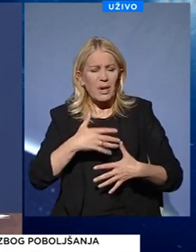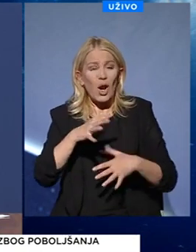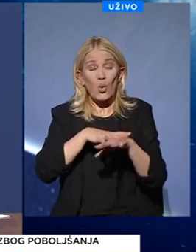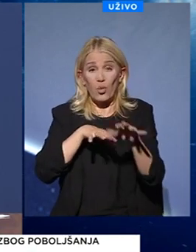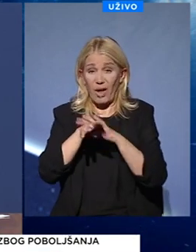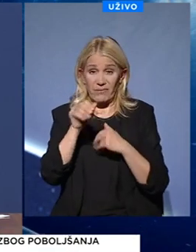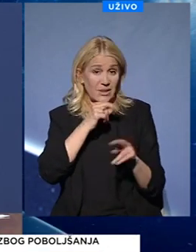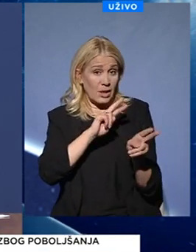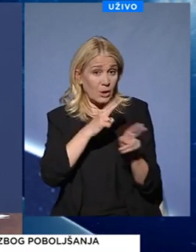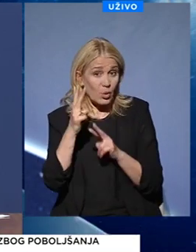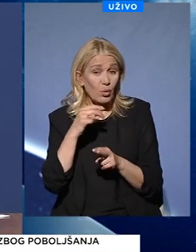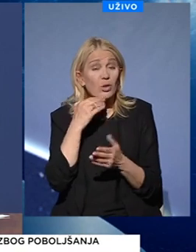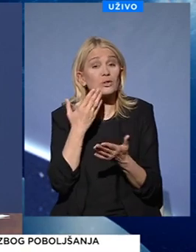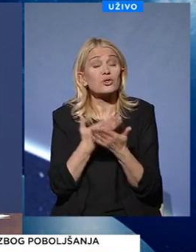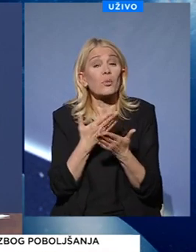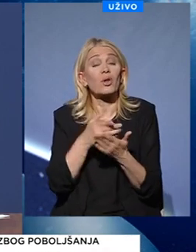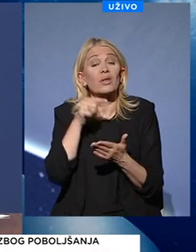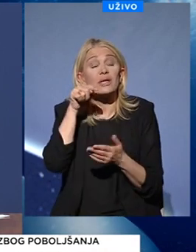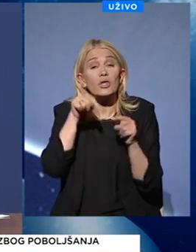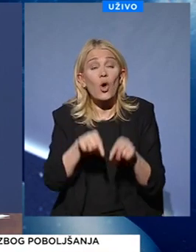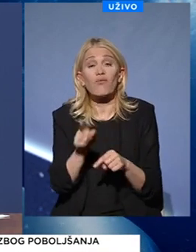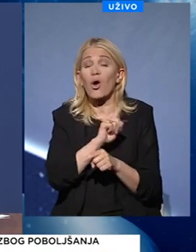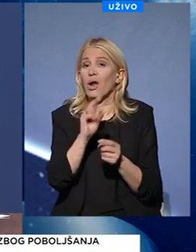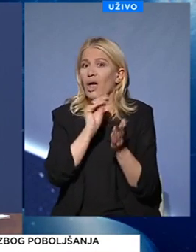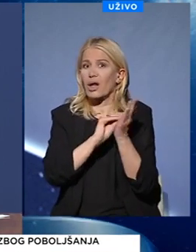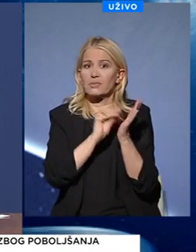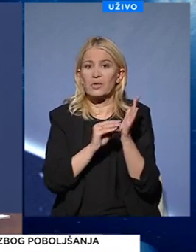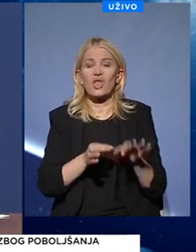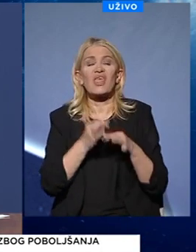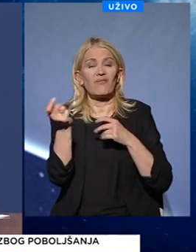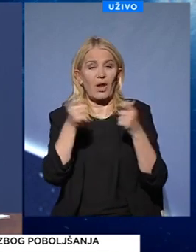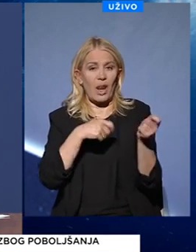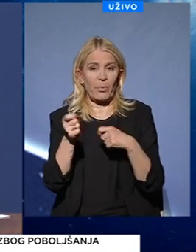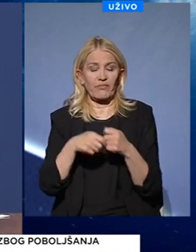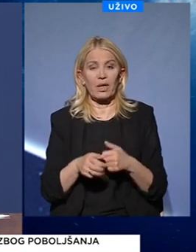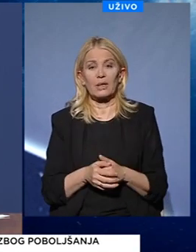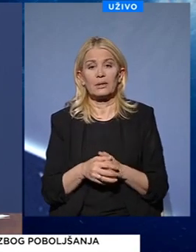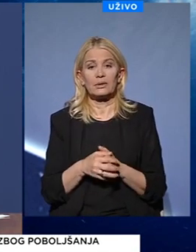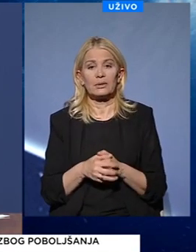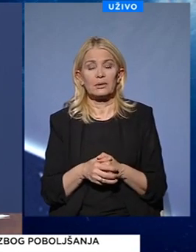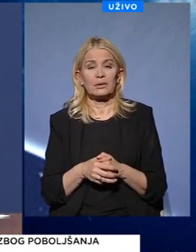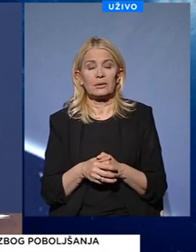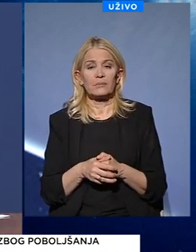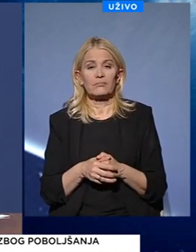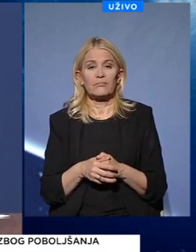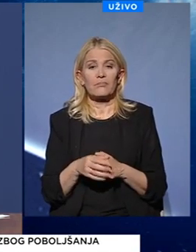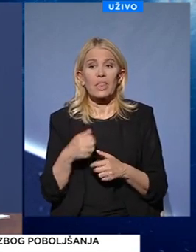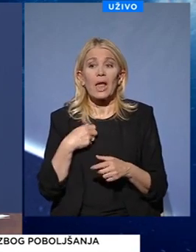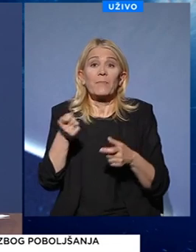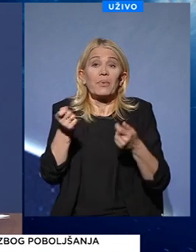rukavice i drugo, s obzirom da se za ovo ne raspisuju javne nabavke? Pa nabavlja